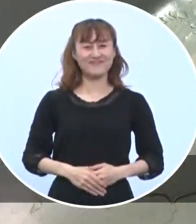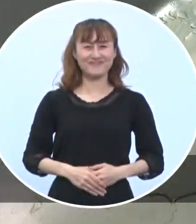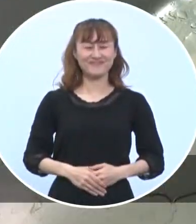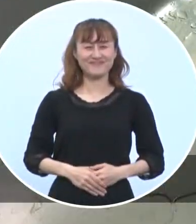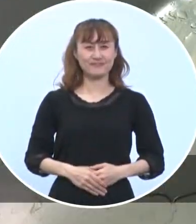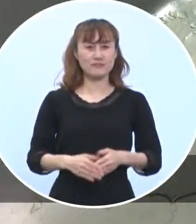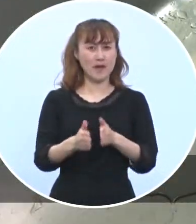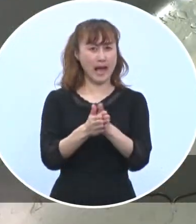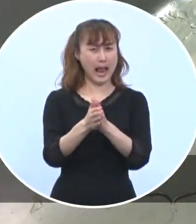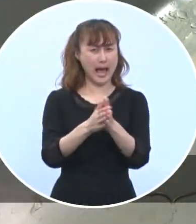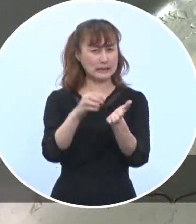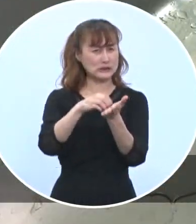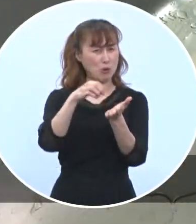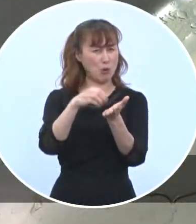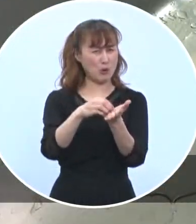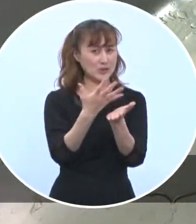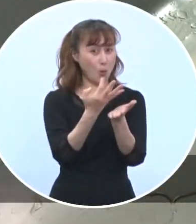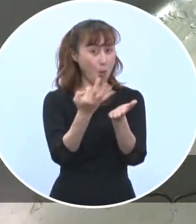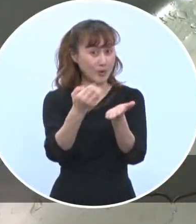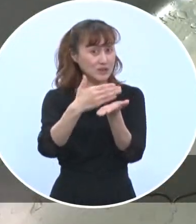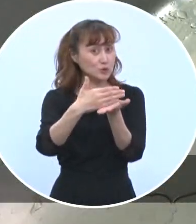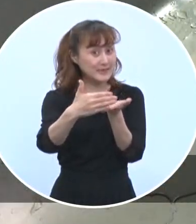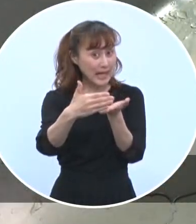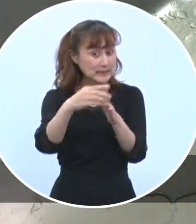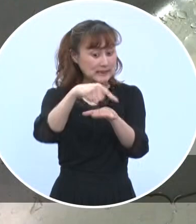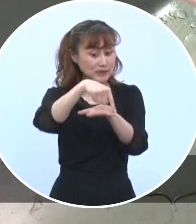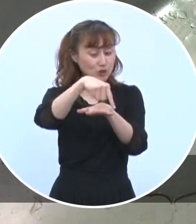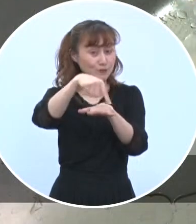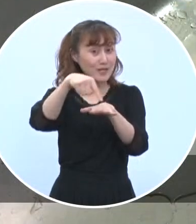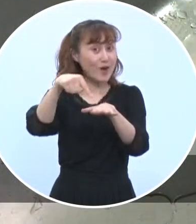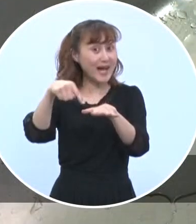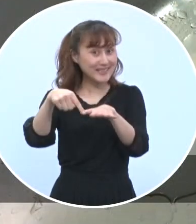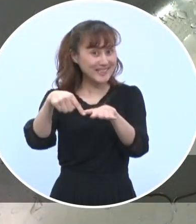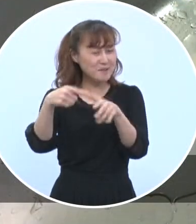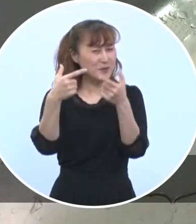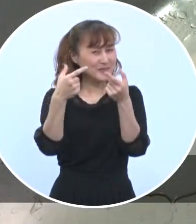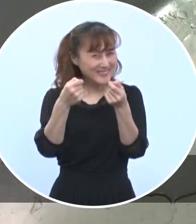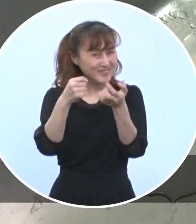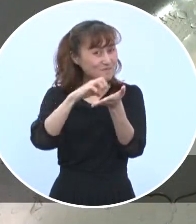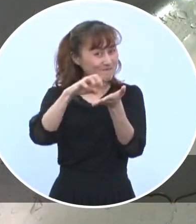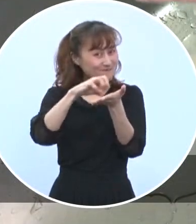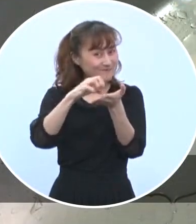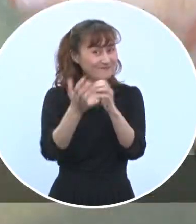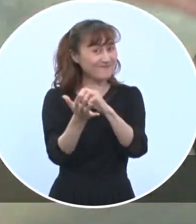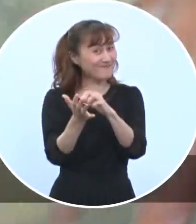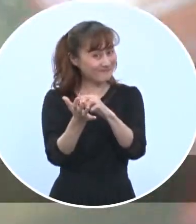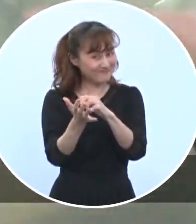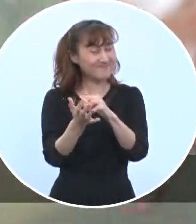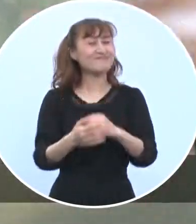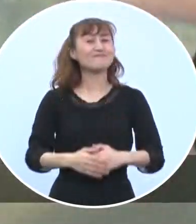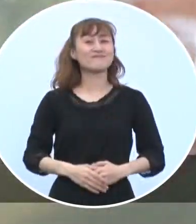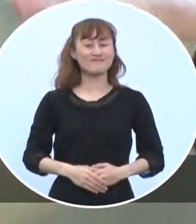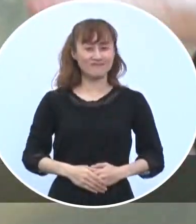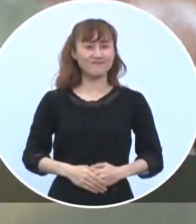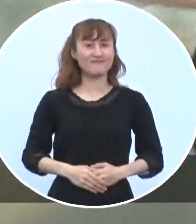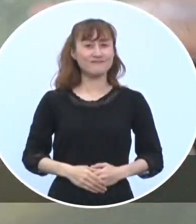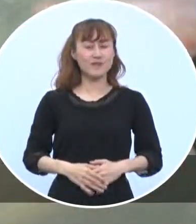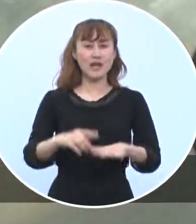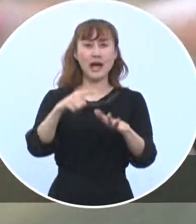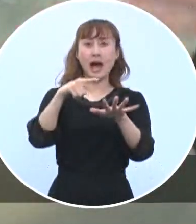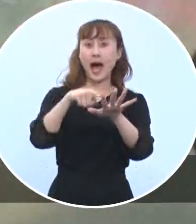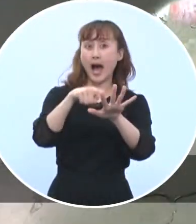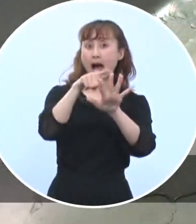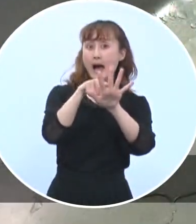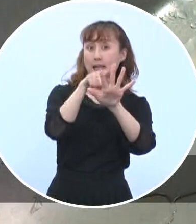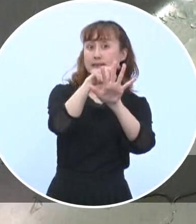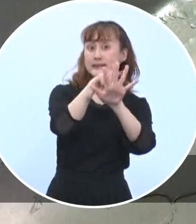洗い残しの多い指先や爪の間もしっかり洗いましょう。そして指の間を洗